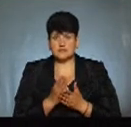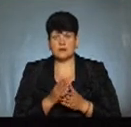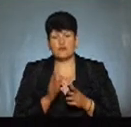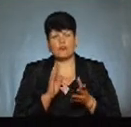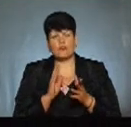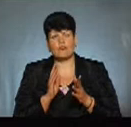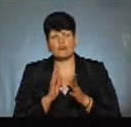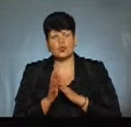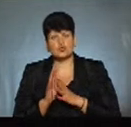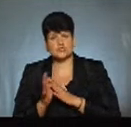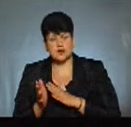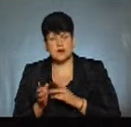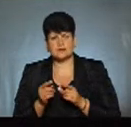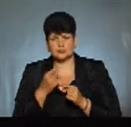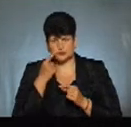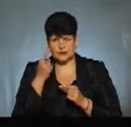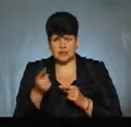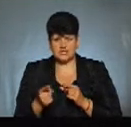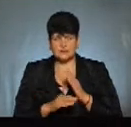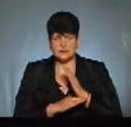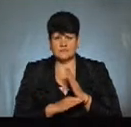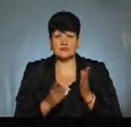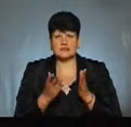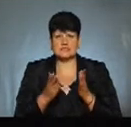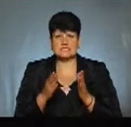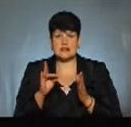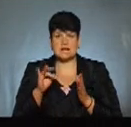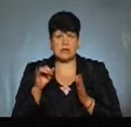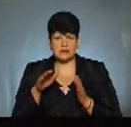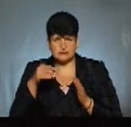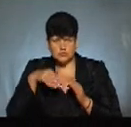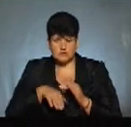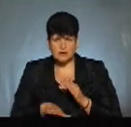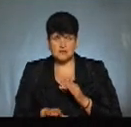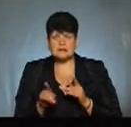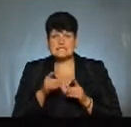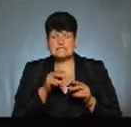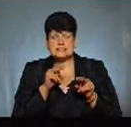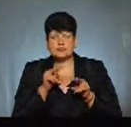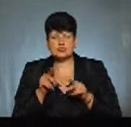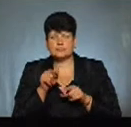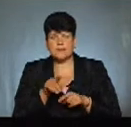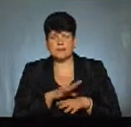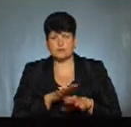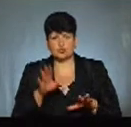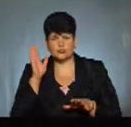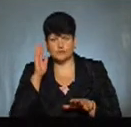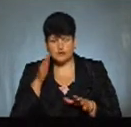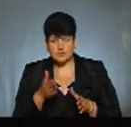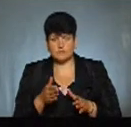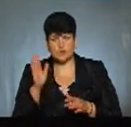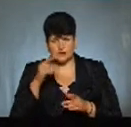кущі подалі від дерев, в якийсь рів заховатися. Але також слідкуйте, щоб там не було води, вода притягує блискавку